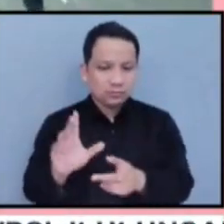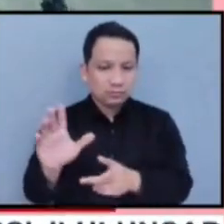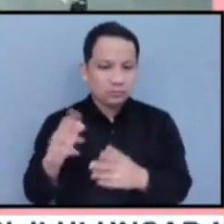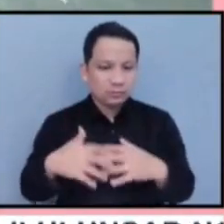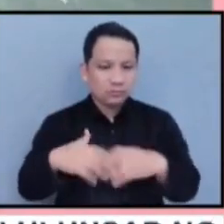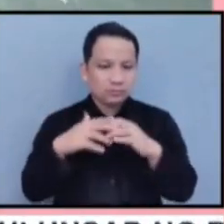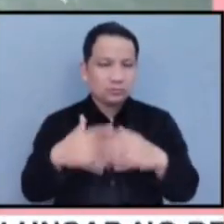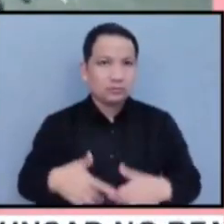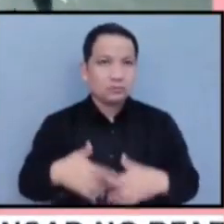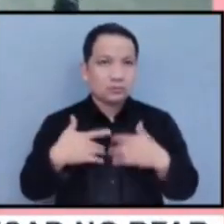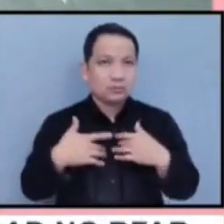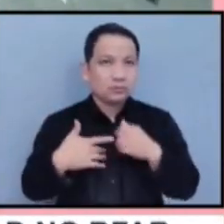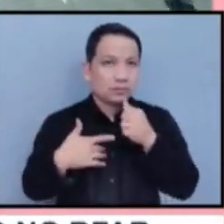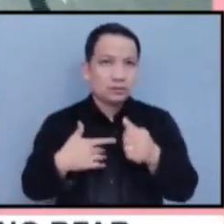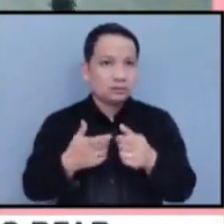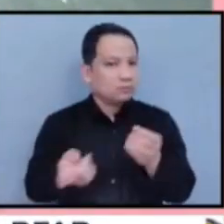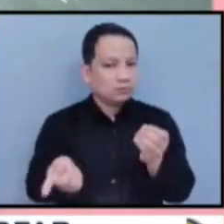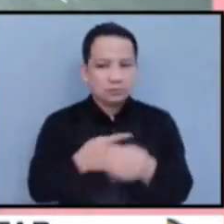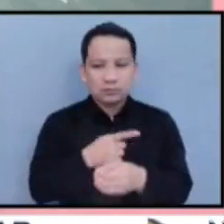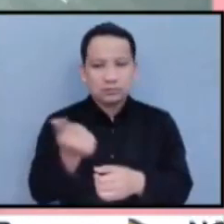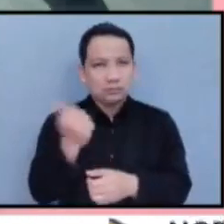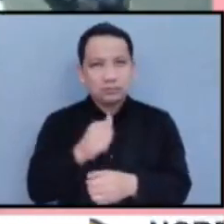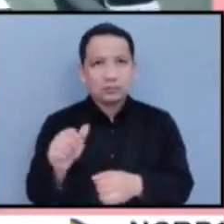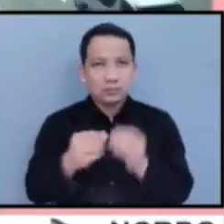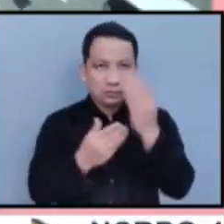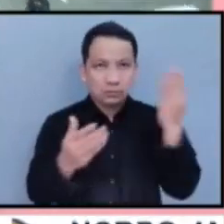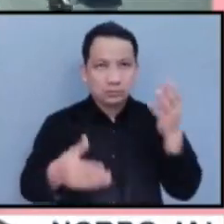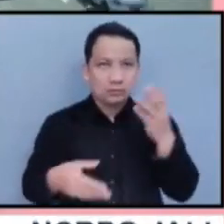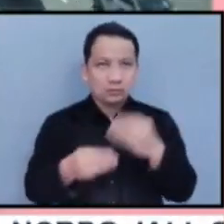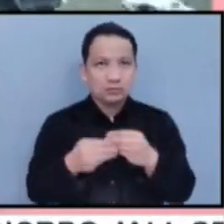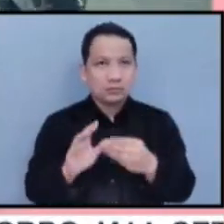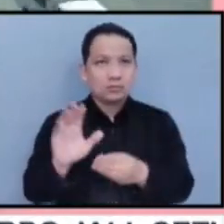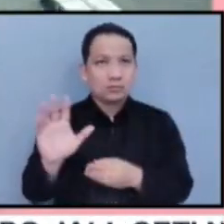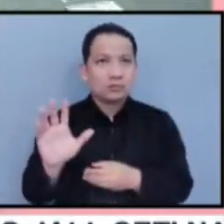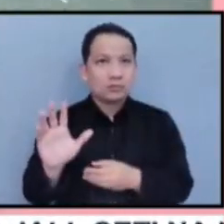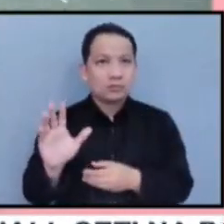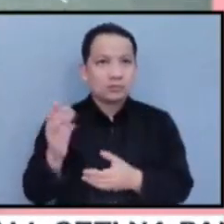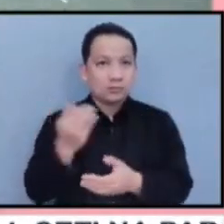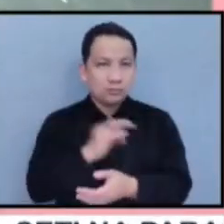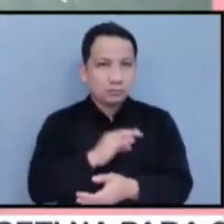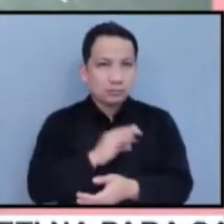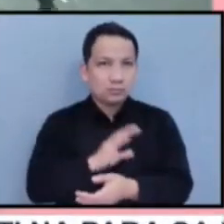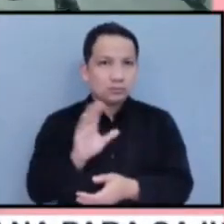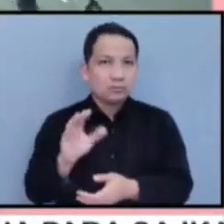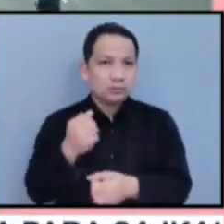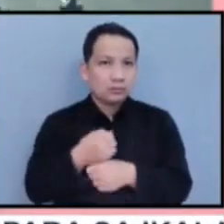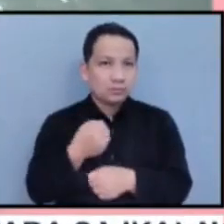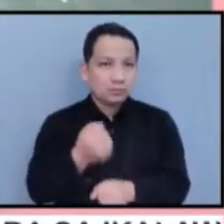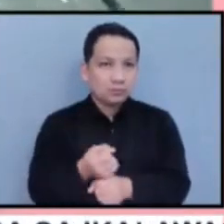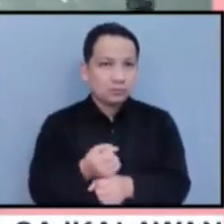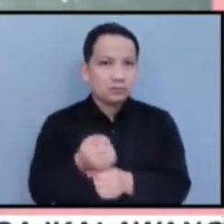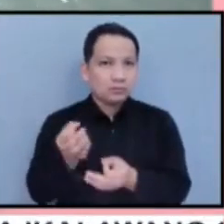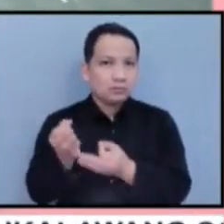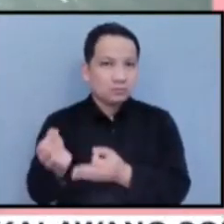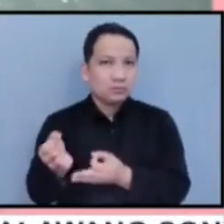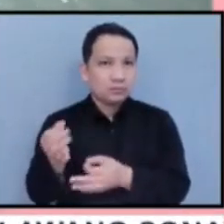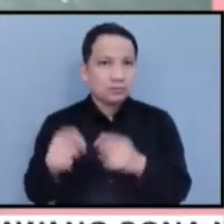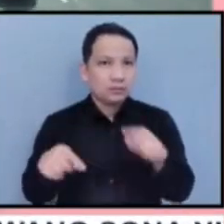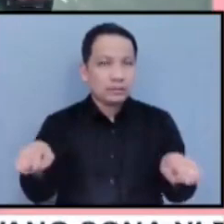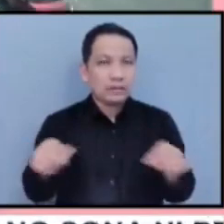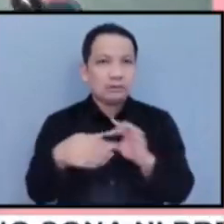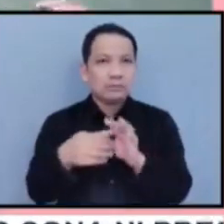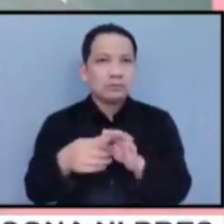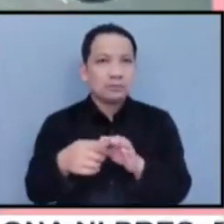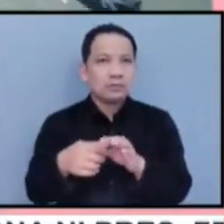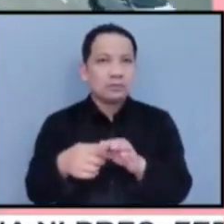hindi sila papaalasin anumang oras at nadagdagan ang kanilang pagkakakitaan katulad ng paggawa ng feeds at iba pa. Sa pakikipanayam naman